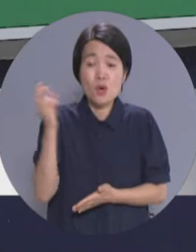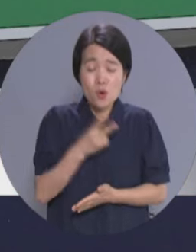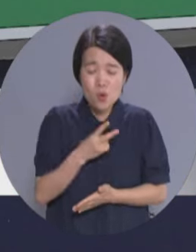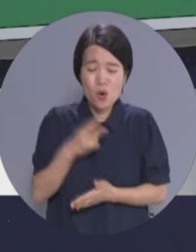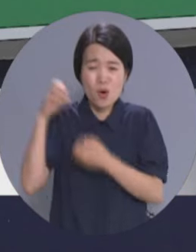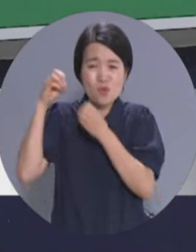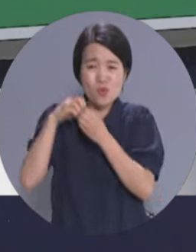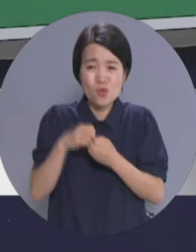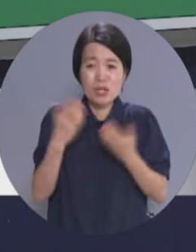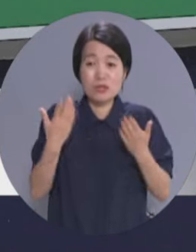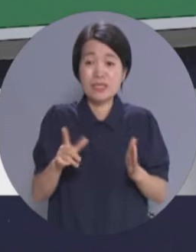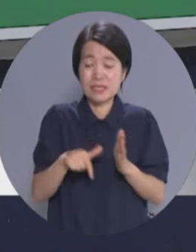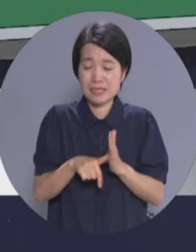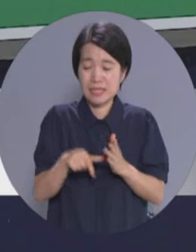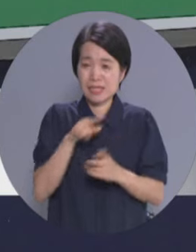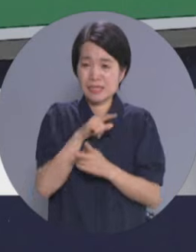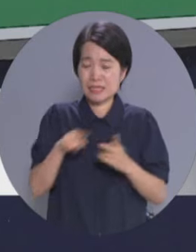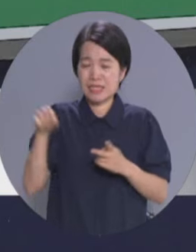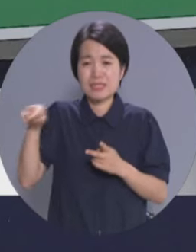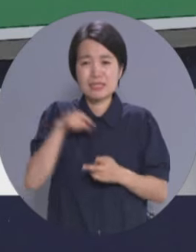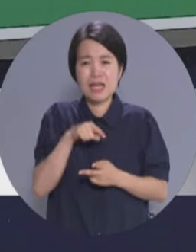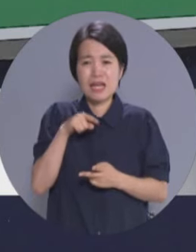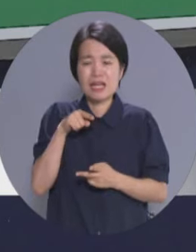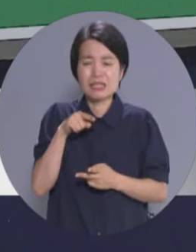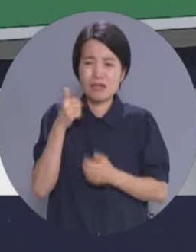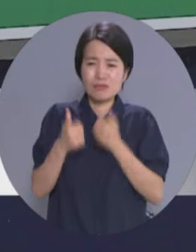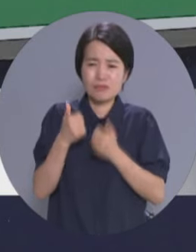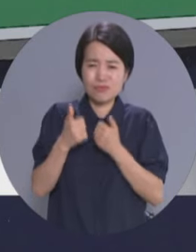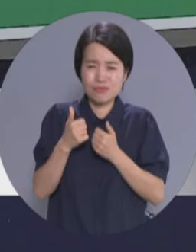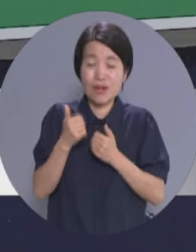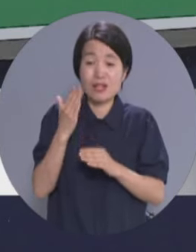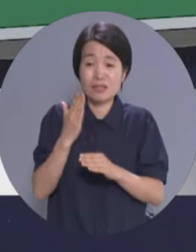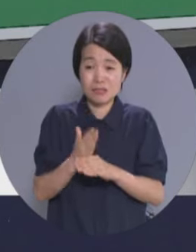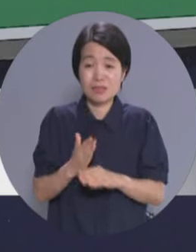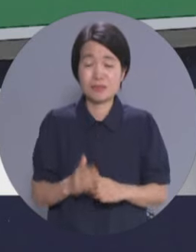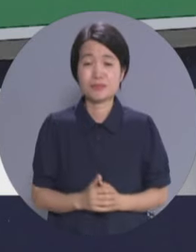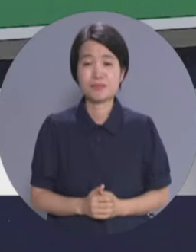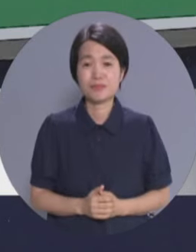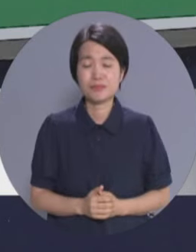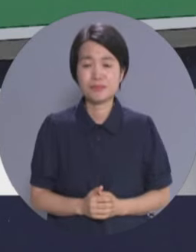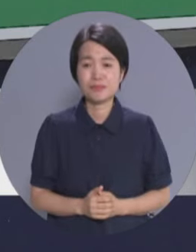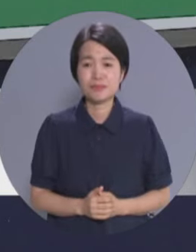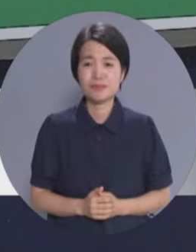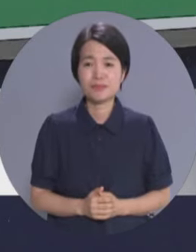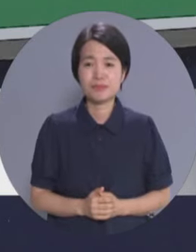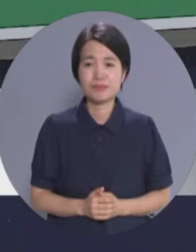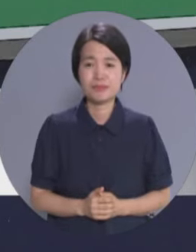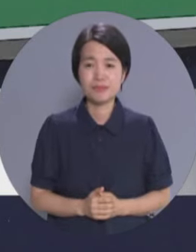관행으로 이어지던 휴식 시간을 두고 양측이 물러설 기미를 보이지 않고 있습니다. 유민호 기자입니다.